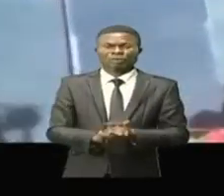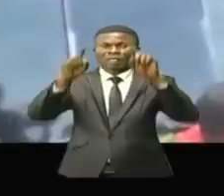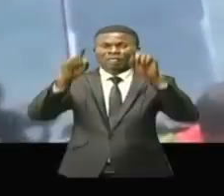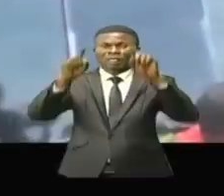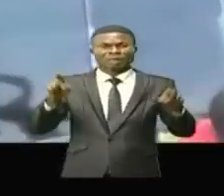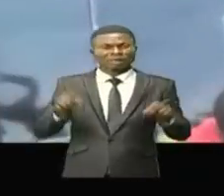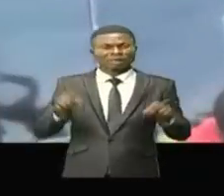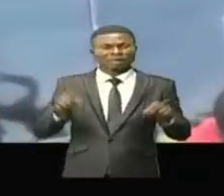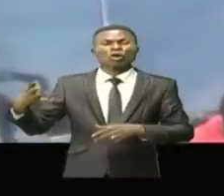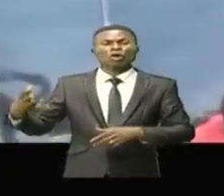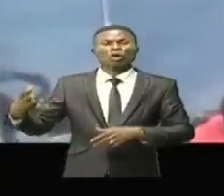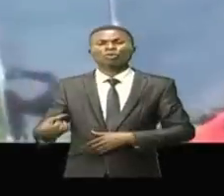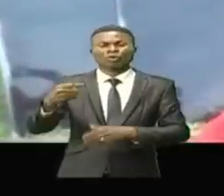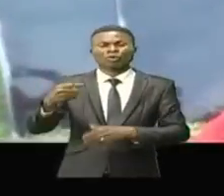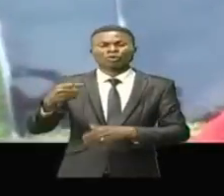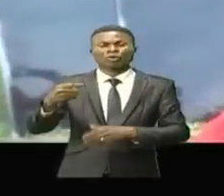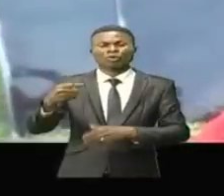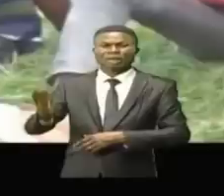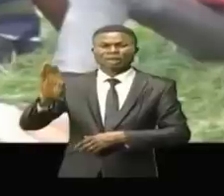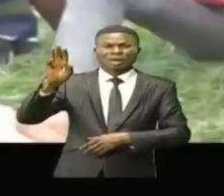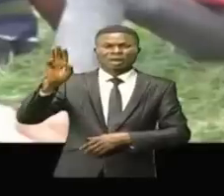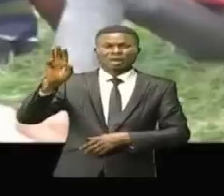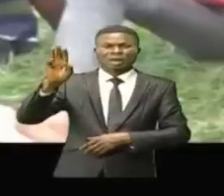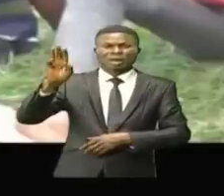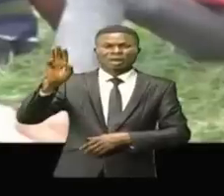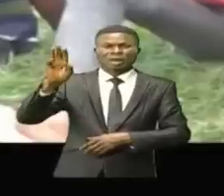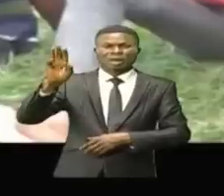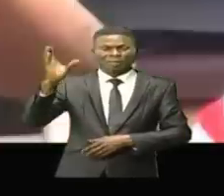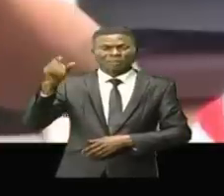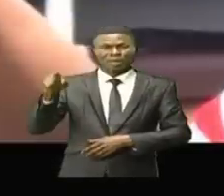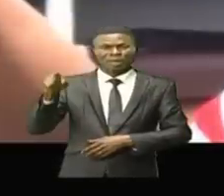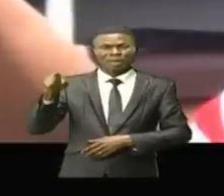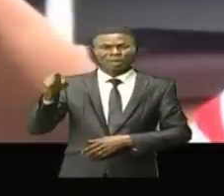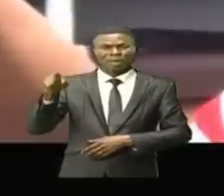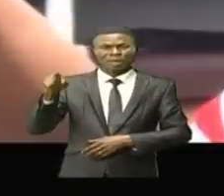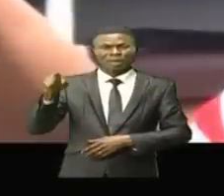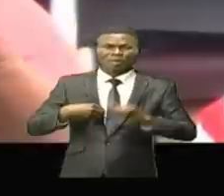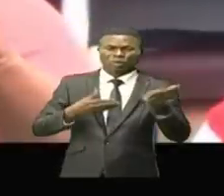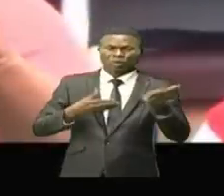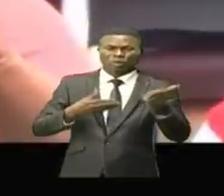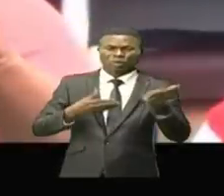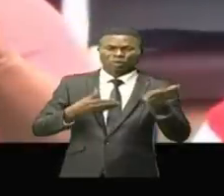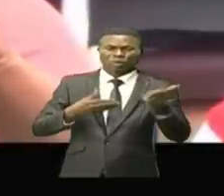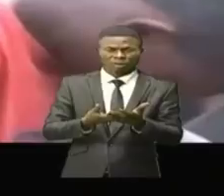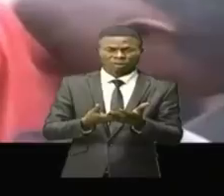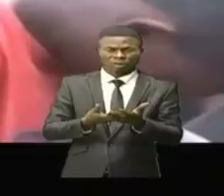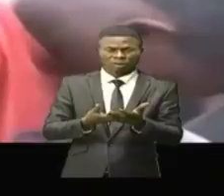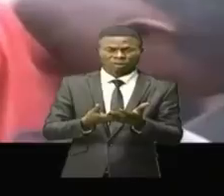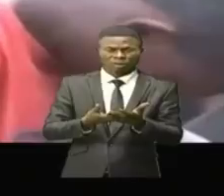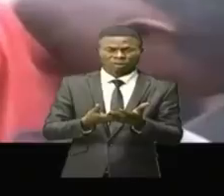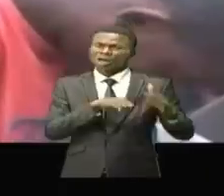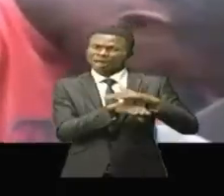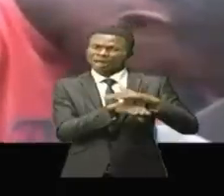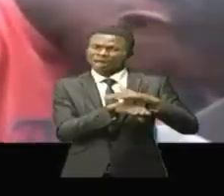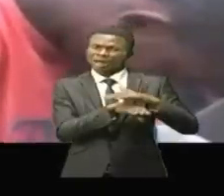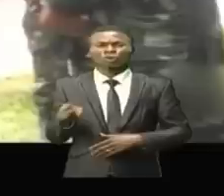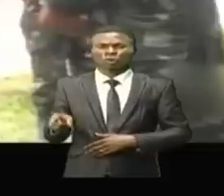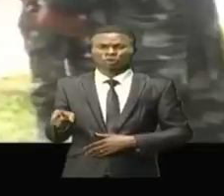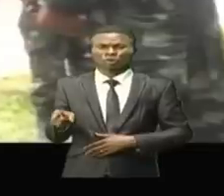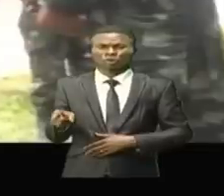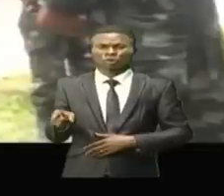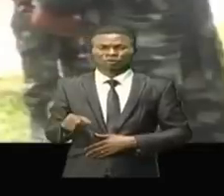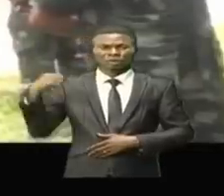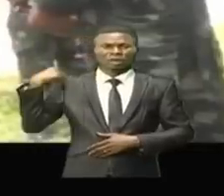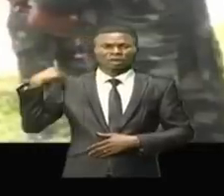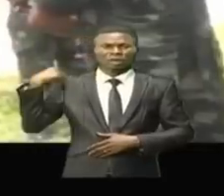été retrouvés au quartier Mabanga chez Madame Mwadjuma Mundeke, receleur récidiviste aussi. Le